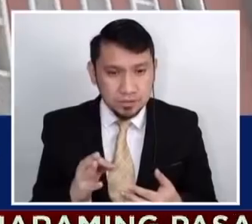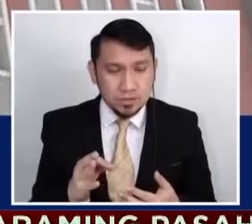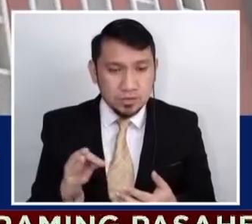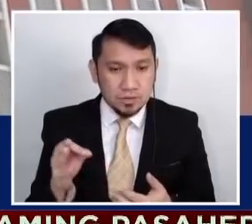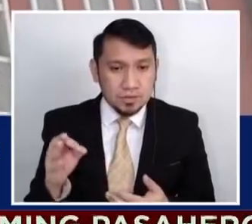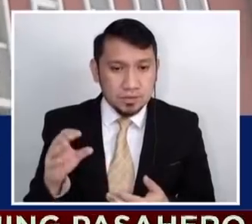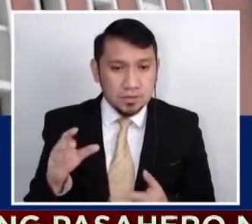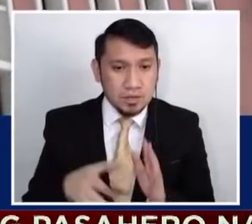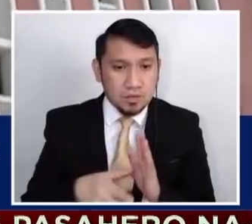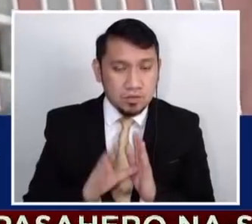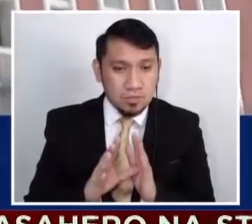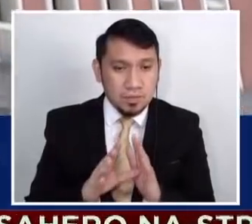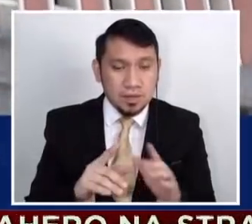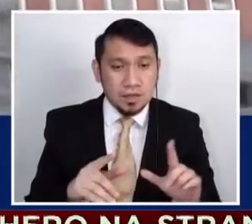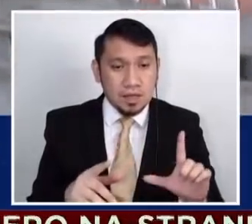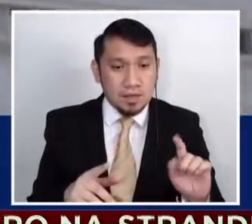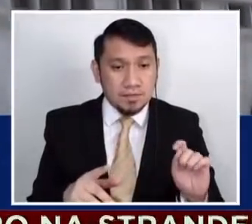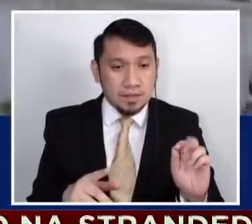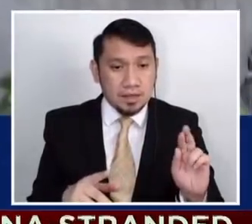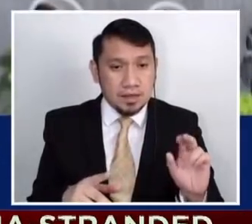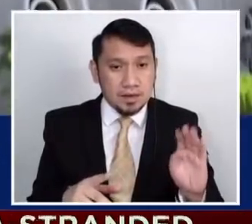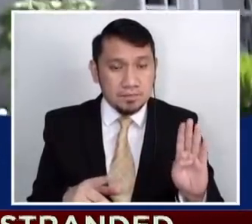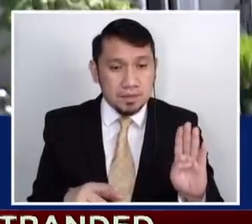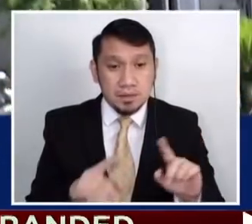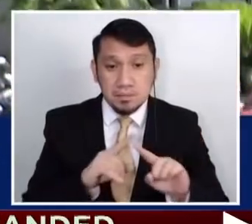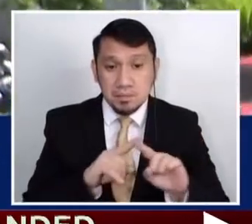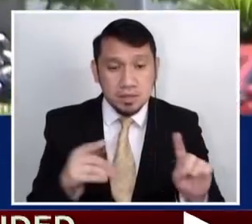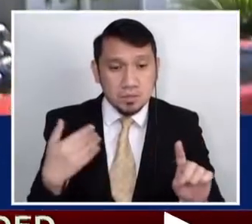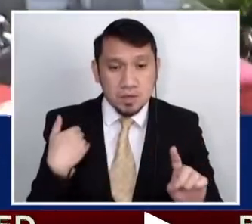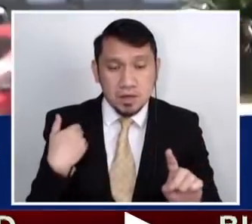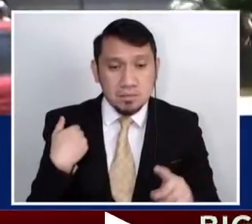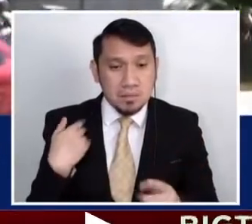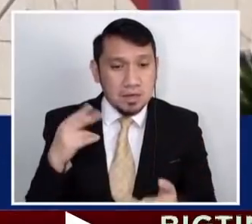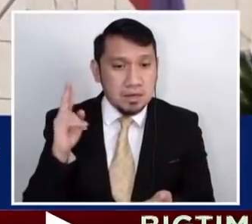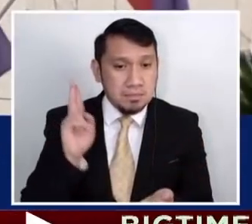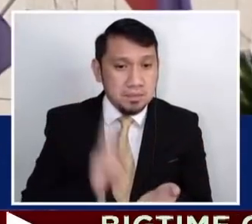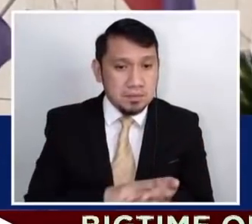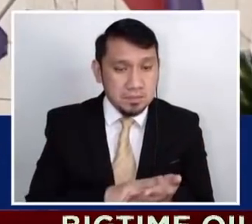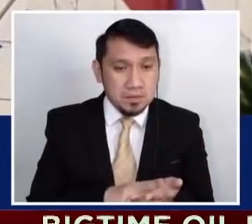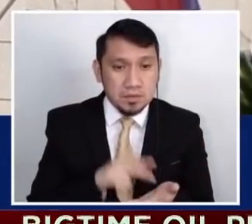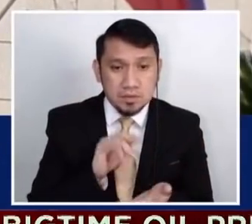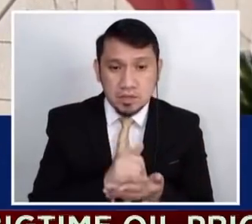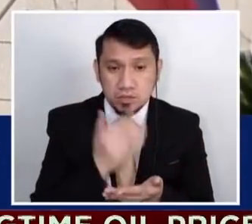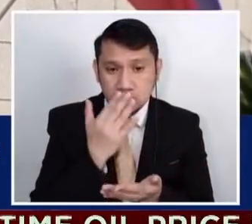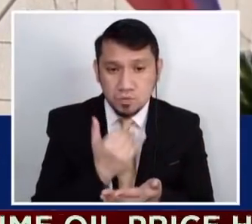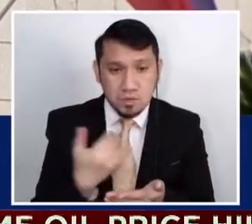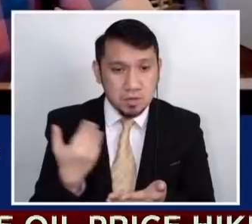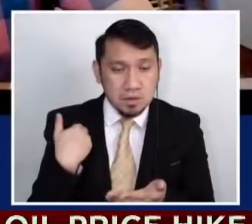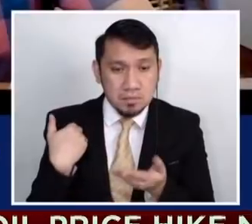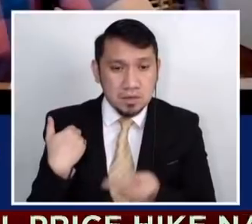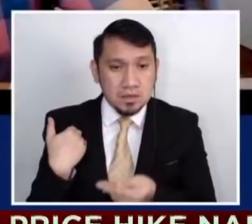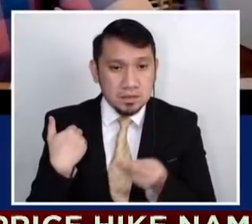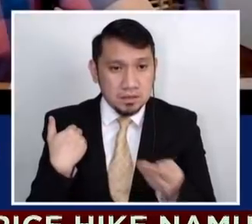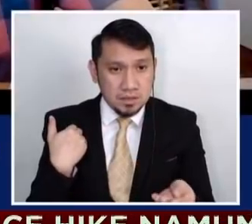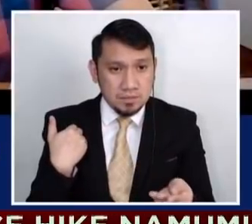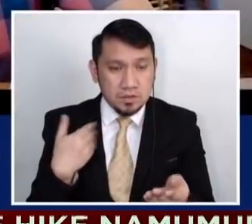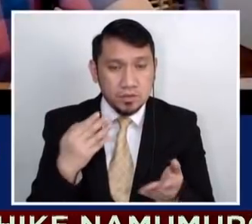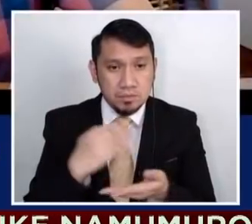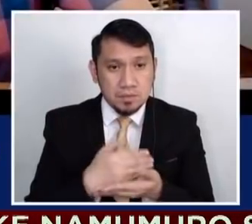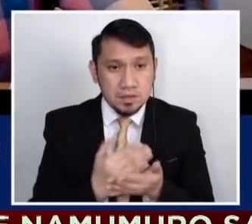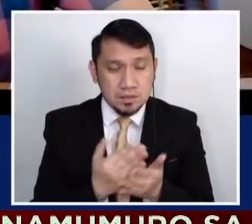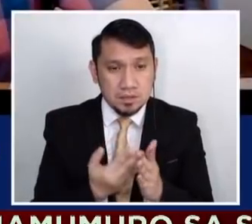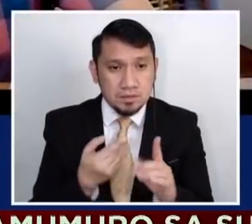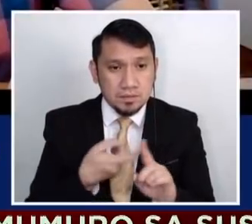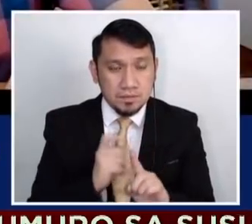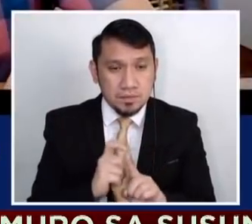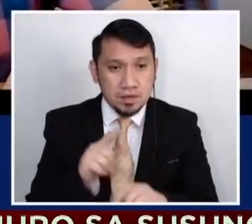pero hindi ito pirmado, kaya hindi mai-release ang pondo galing sa land bank. Kasi sir,